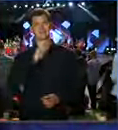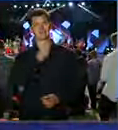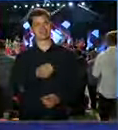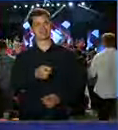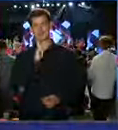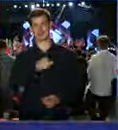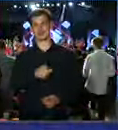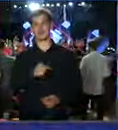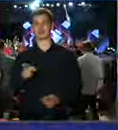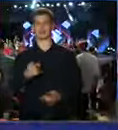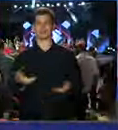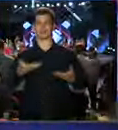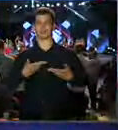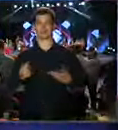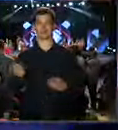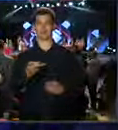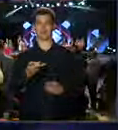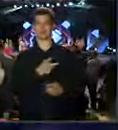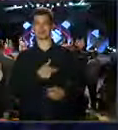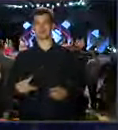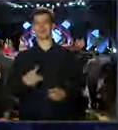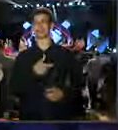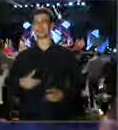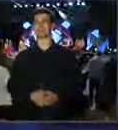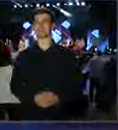Niewiarygodne, tak pokazuje mimika twarzy Ady.